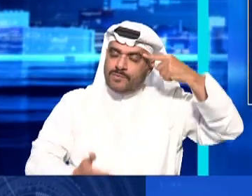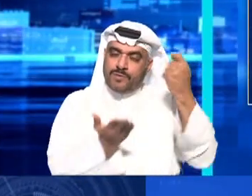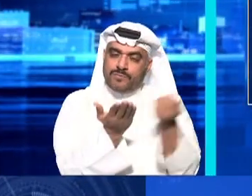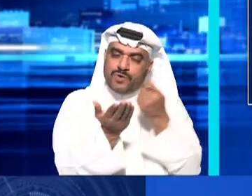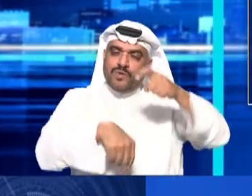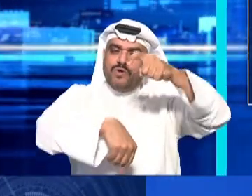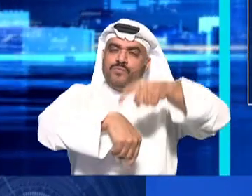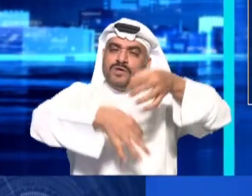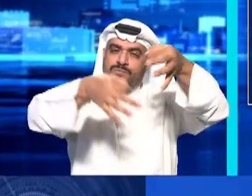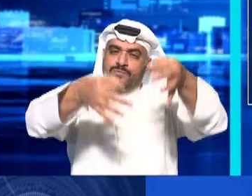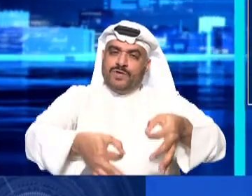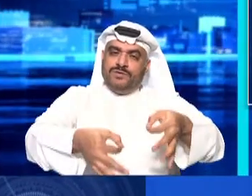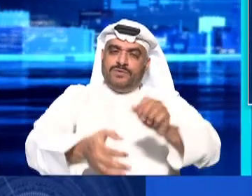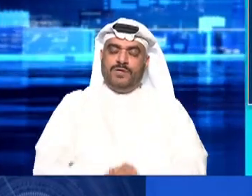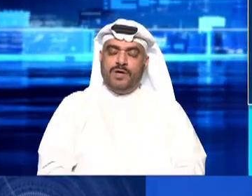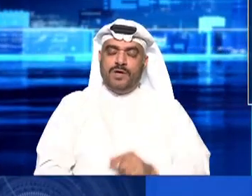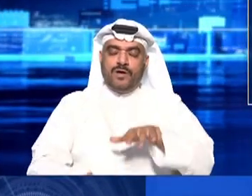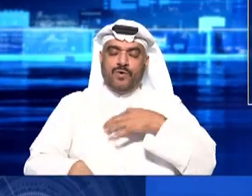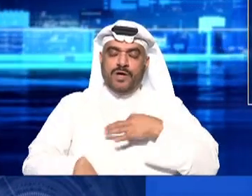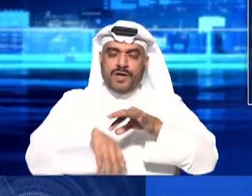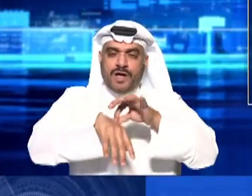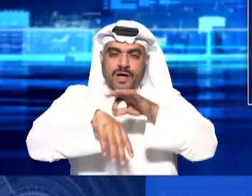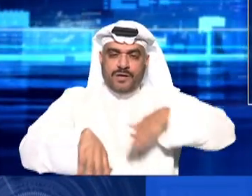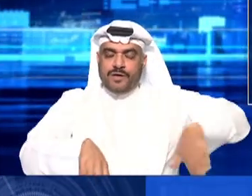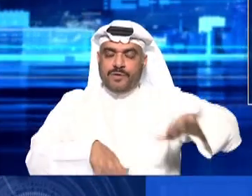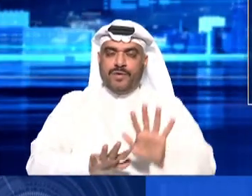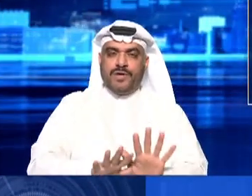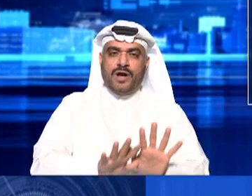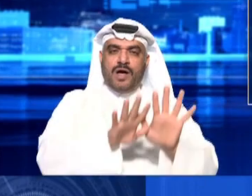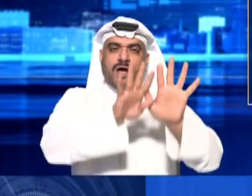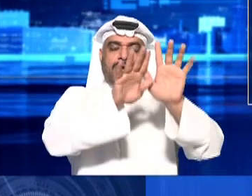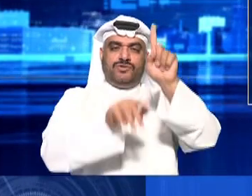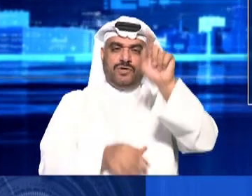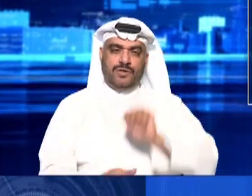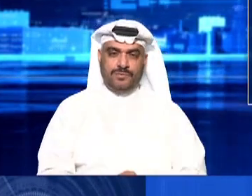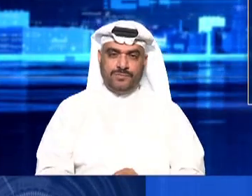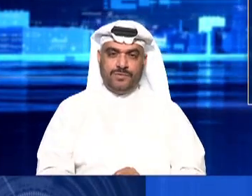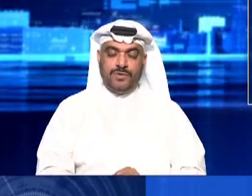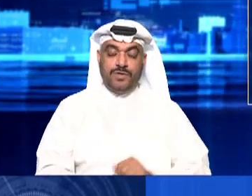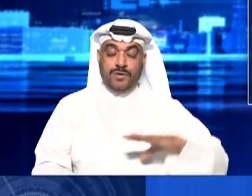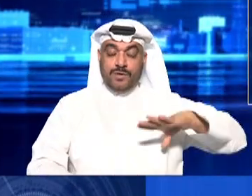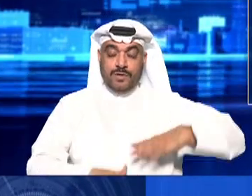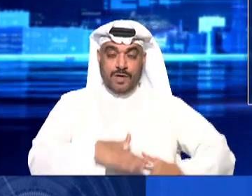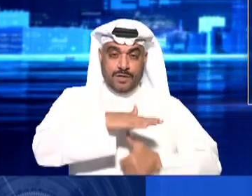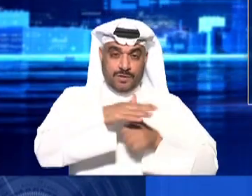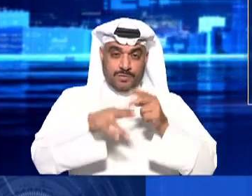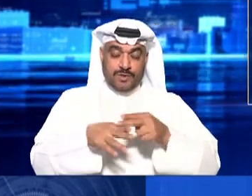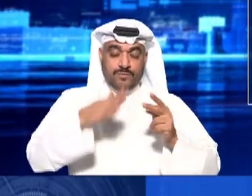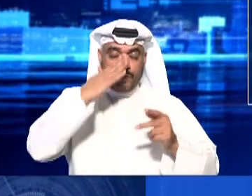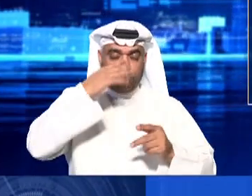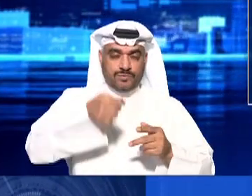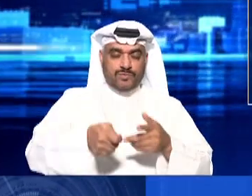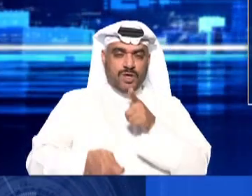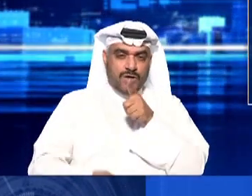إلى أجل مسمى، إنا لله وأنا إليه راجعون. ولمقام سموكم أسمى